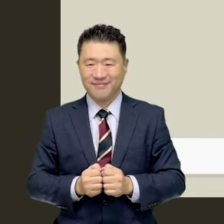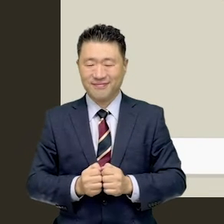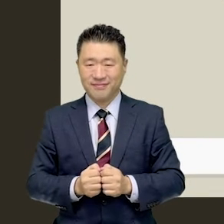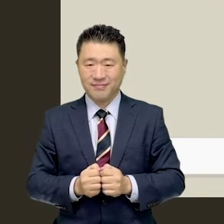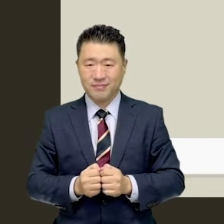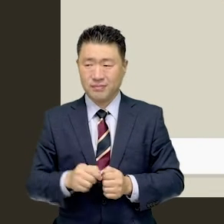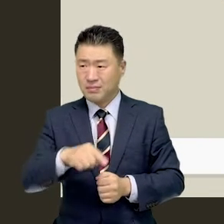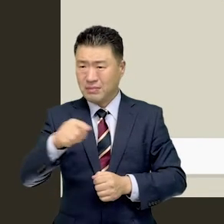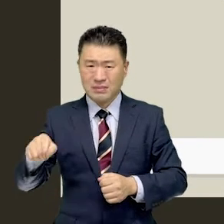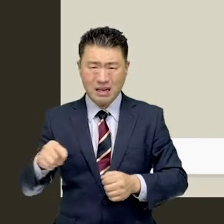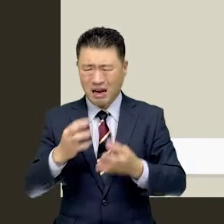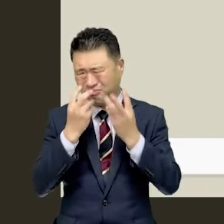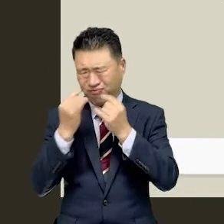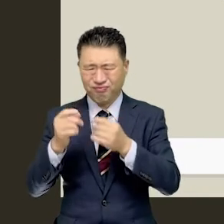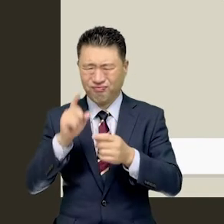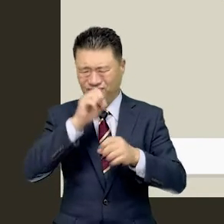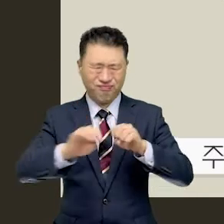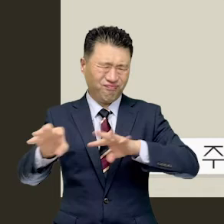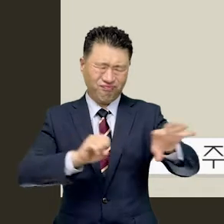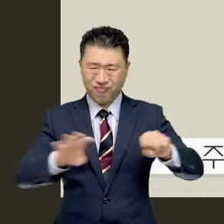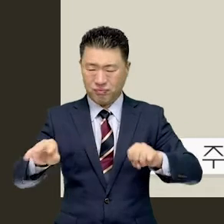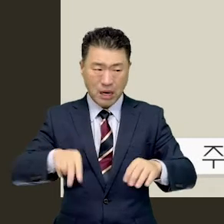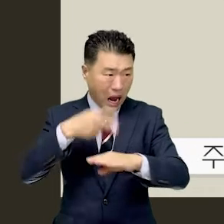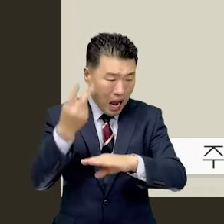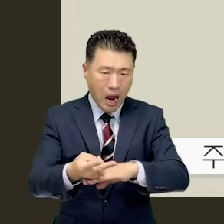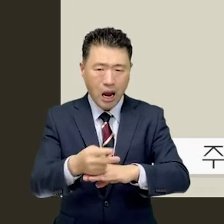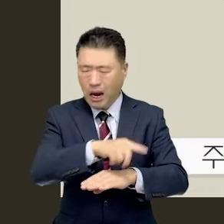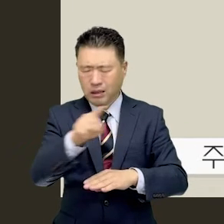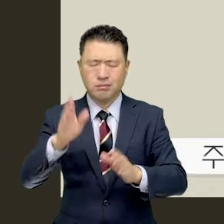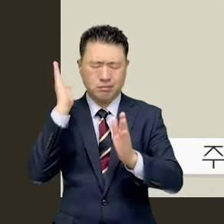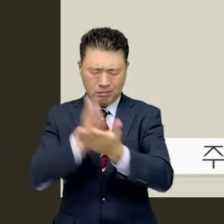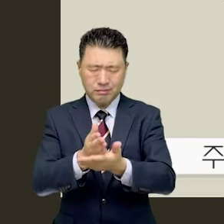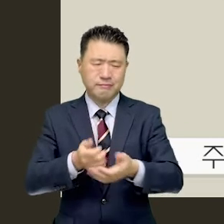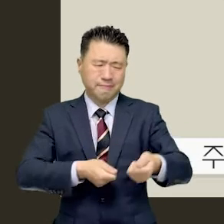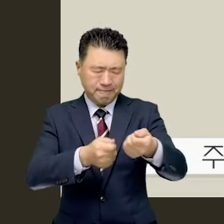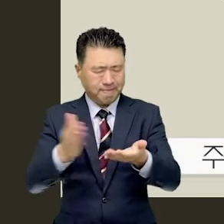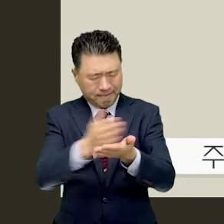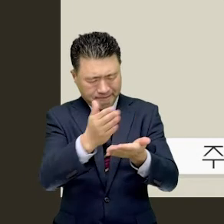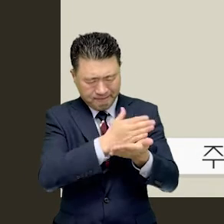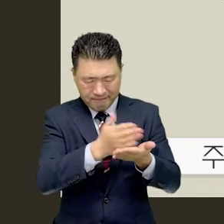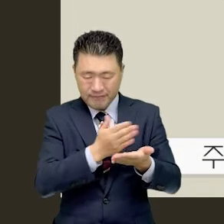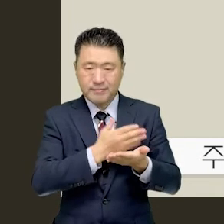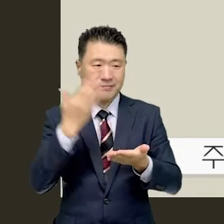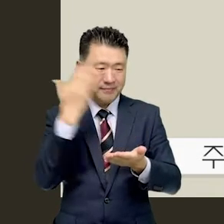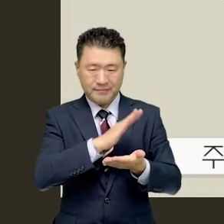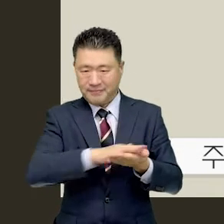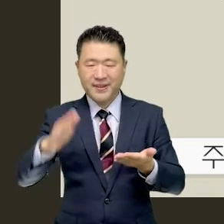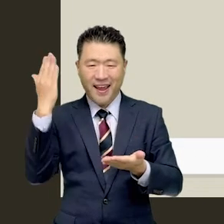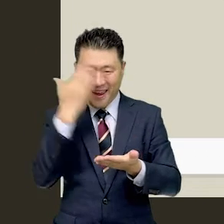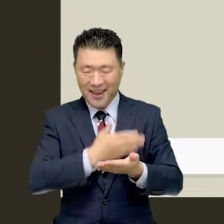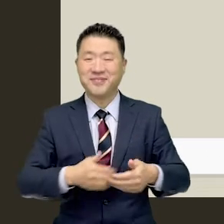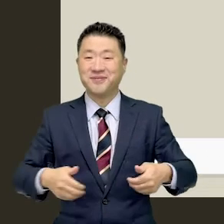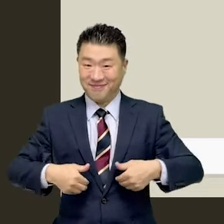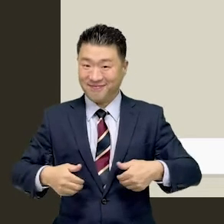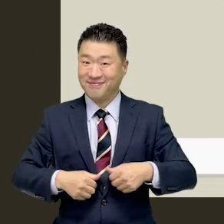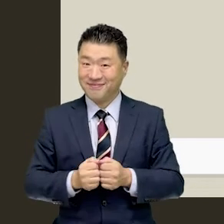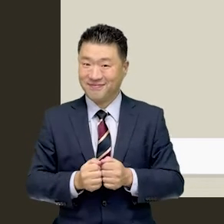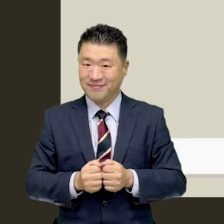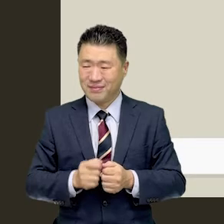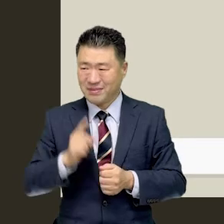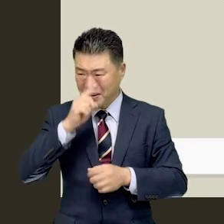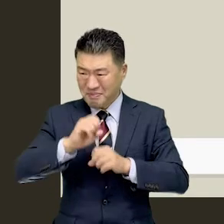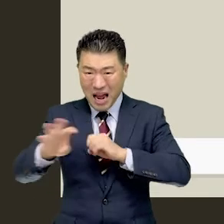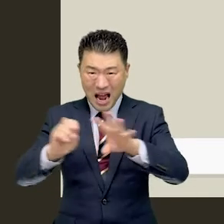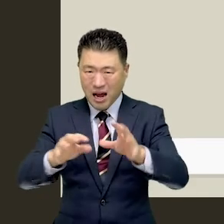바닥에 잡다한 쓰레기로 인한 넘어짐 위험은 주위를 깨끗하게 유지하는 것으로 예방할 수 있습니다. 또한 쓰레기를